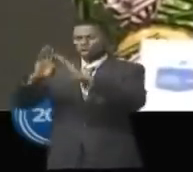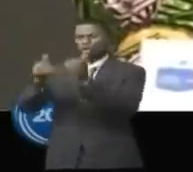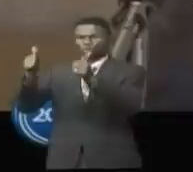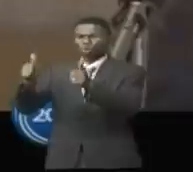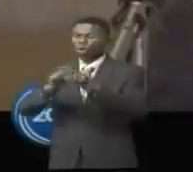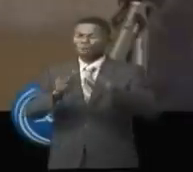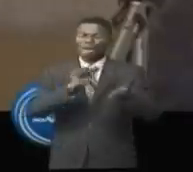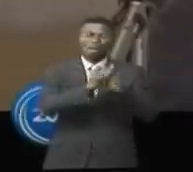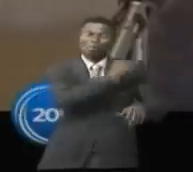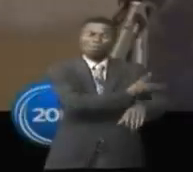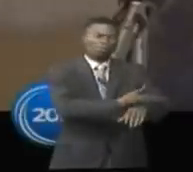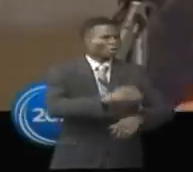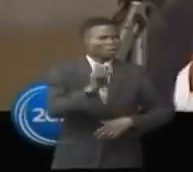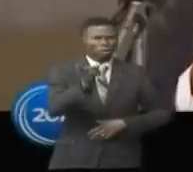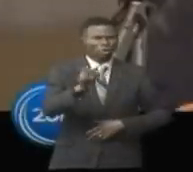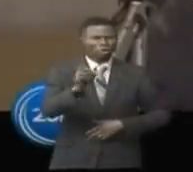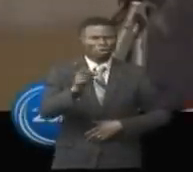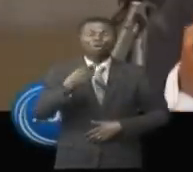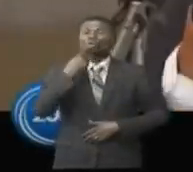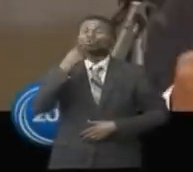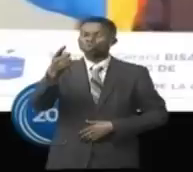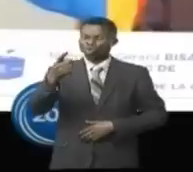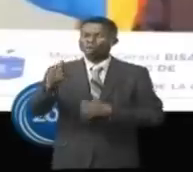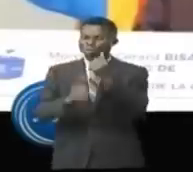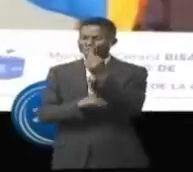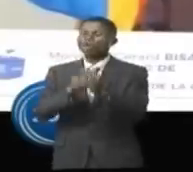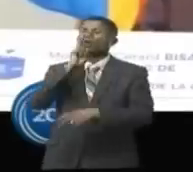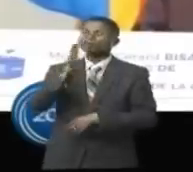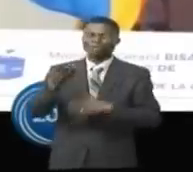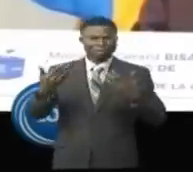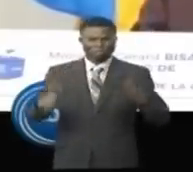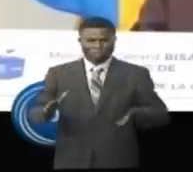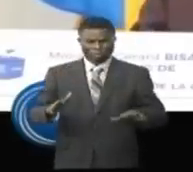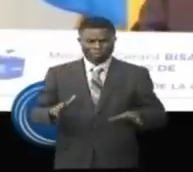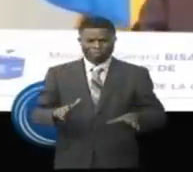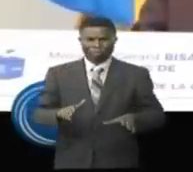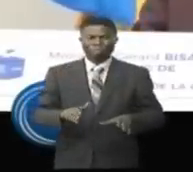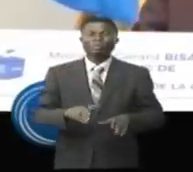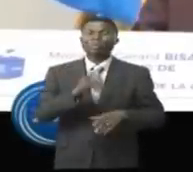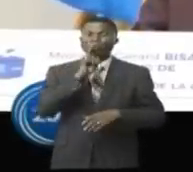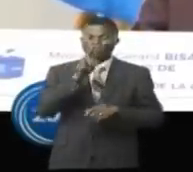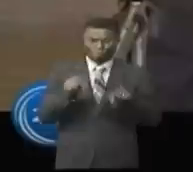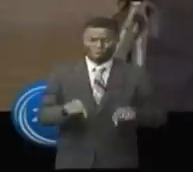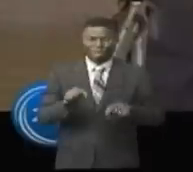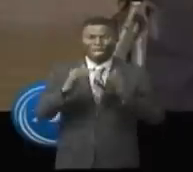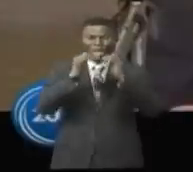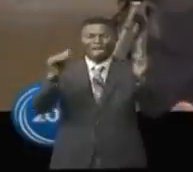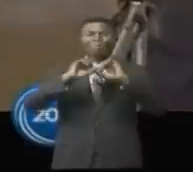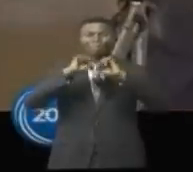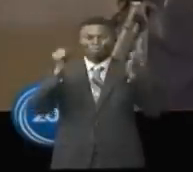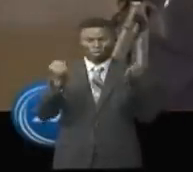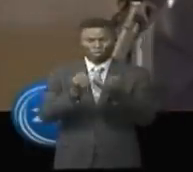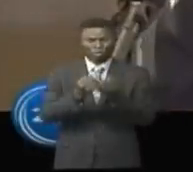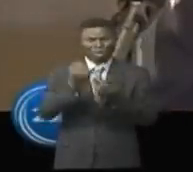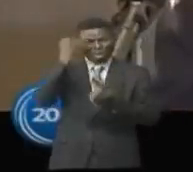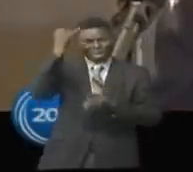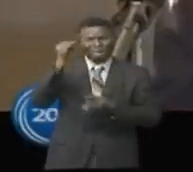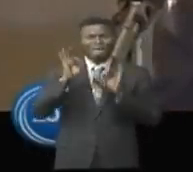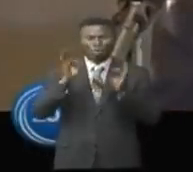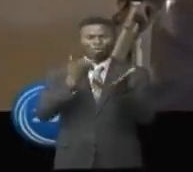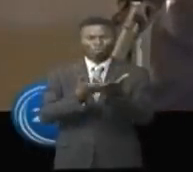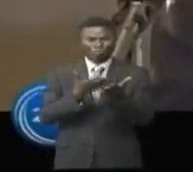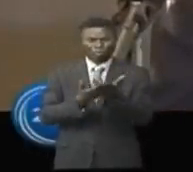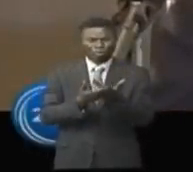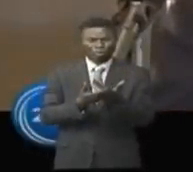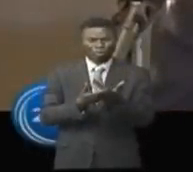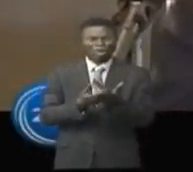quand rien ne va bien. Nous dirons aux gens la vérité. Évidemment, en maintenant la paix sociale, cette nouvelle image doit